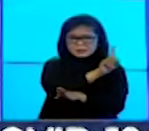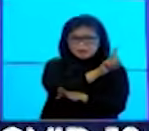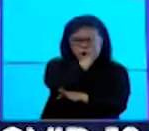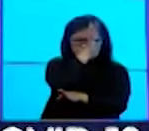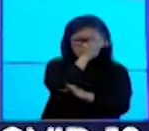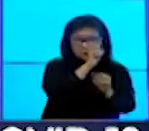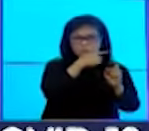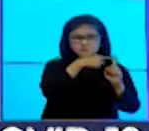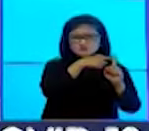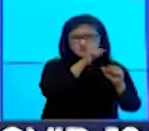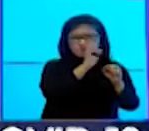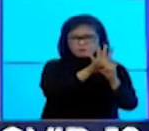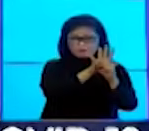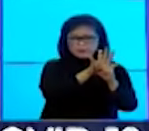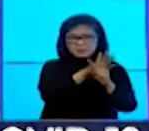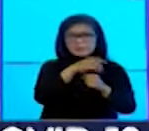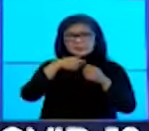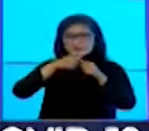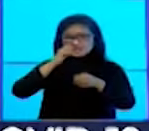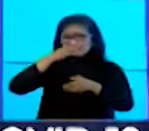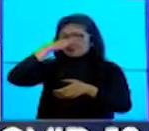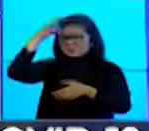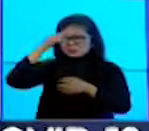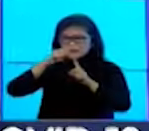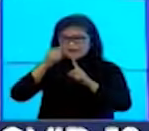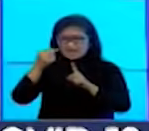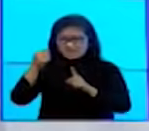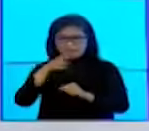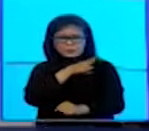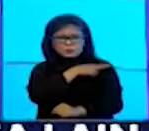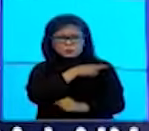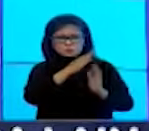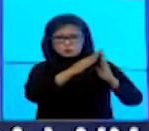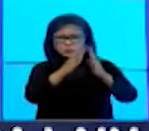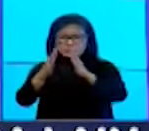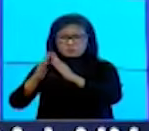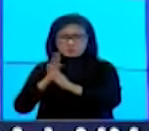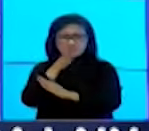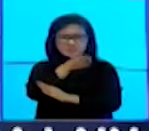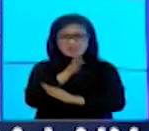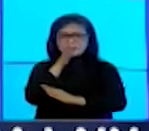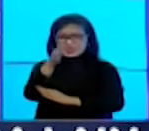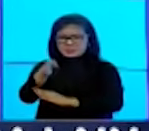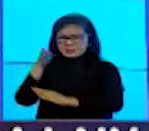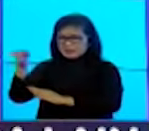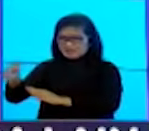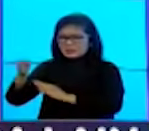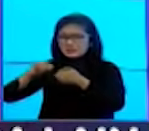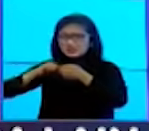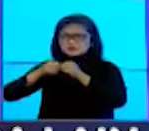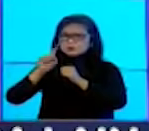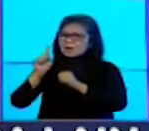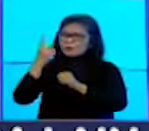COVID-19. Tes swab PCR juga dilakukan dengan mendatangi rumah warga yang diberlakukan mikro lockdown. Kasus bermula ketika warga